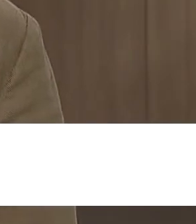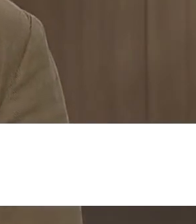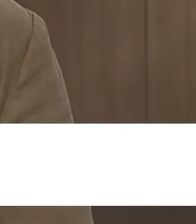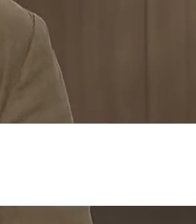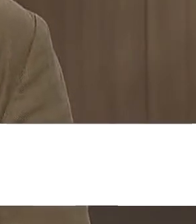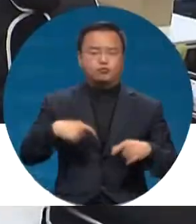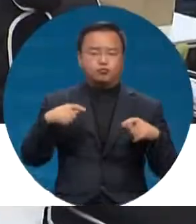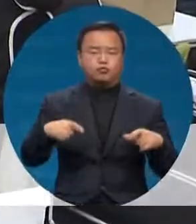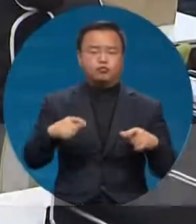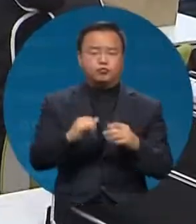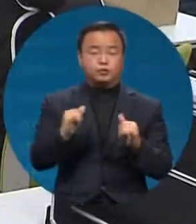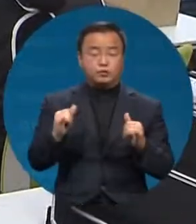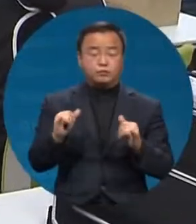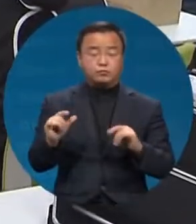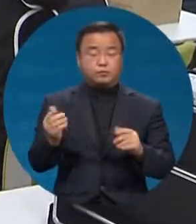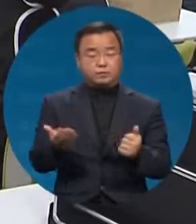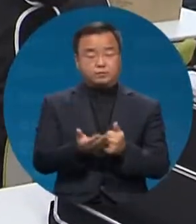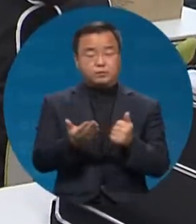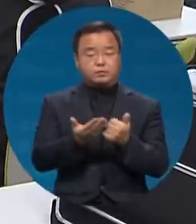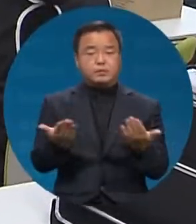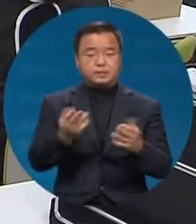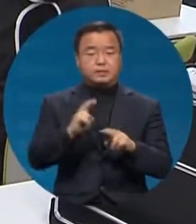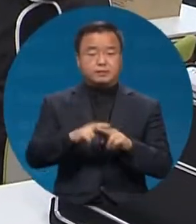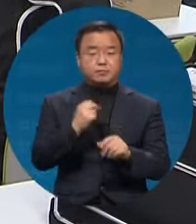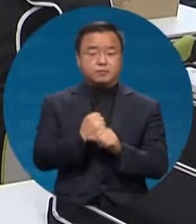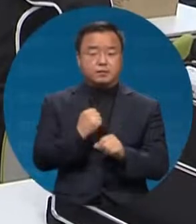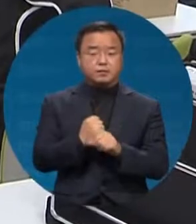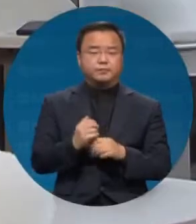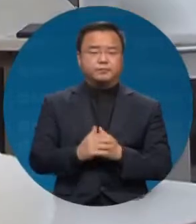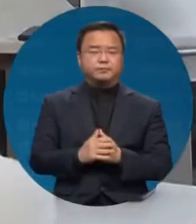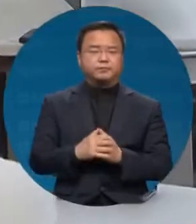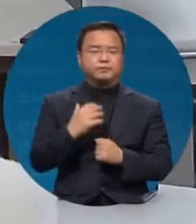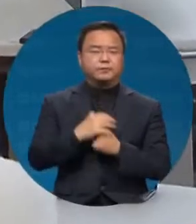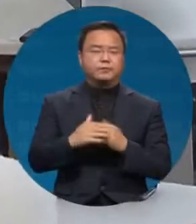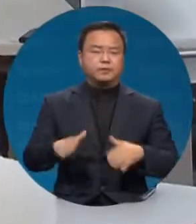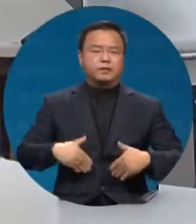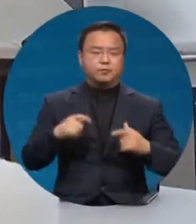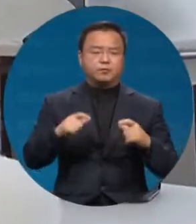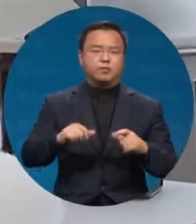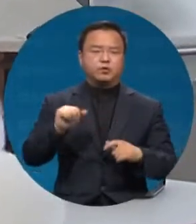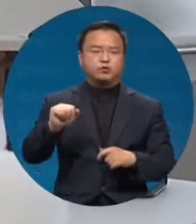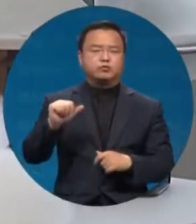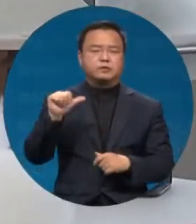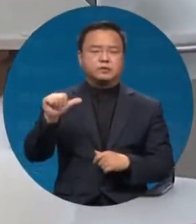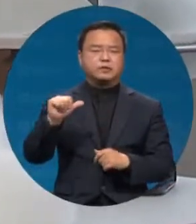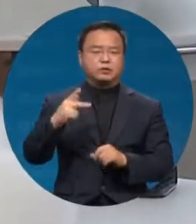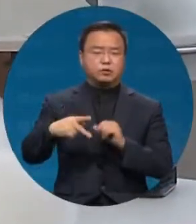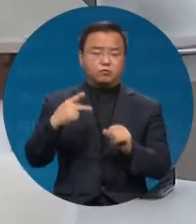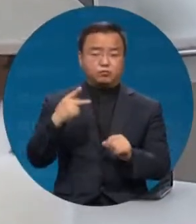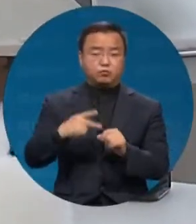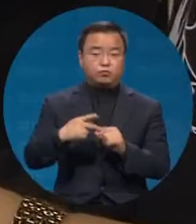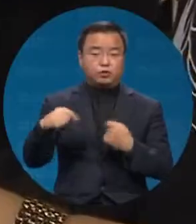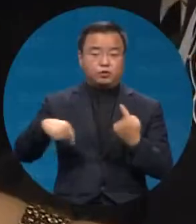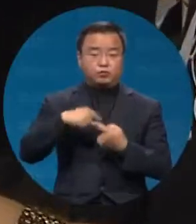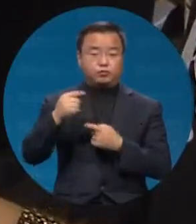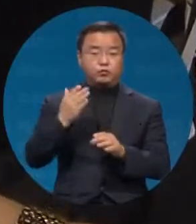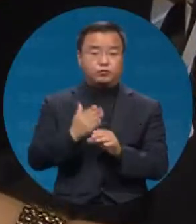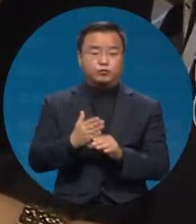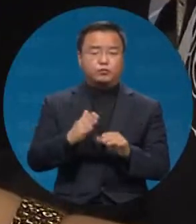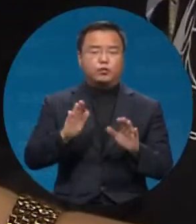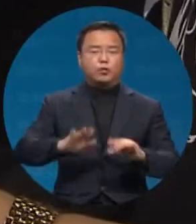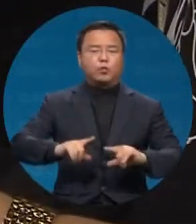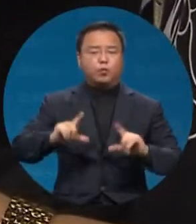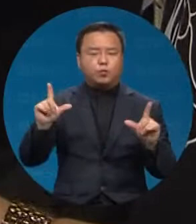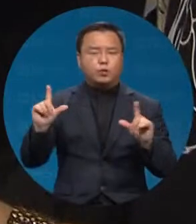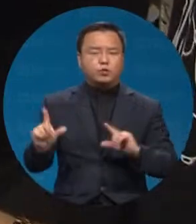하고 대구시 남구 는 현재 모두 55 개의 평생교육 프로그램을 운영하고 있습니다 오랜만